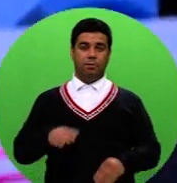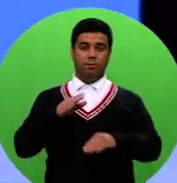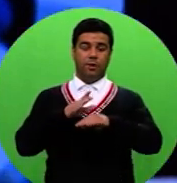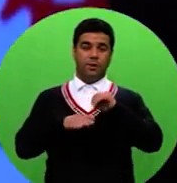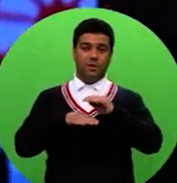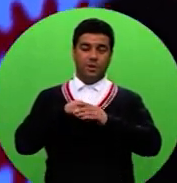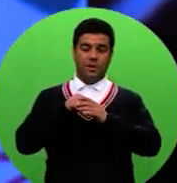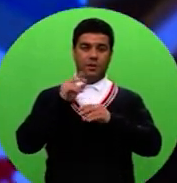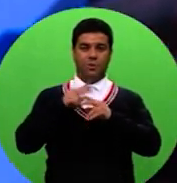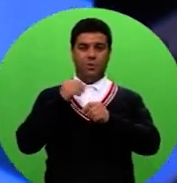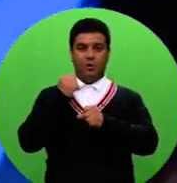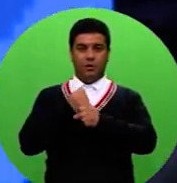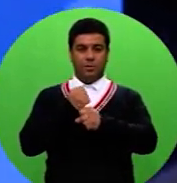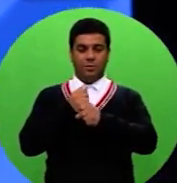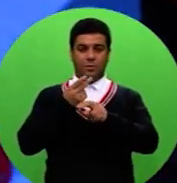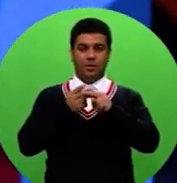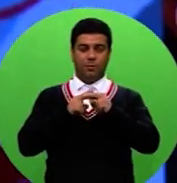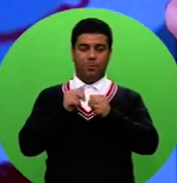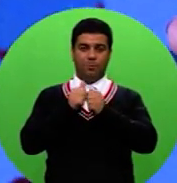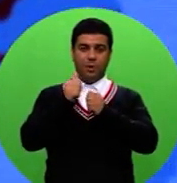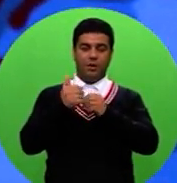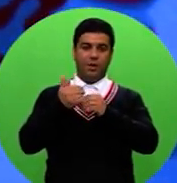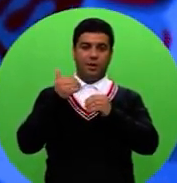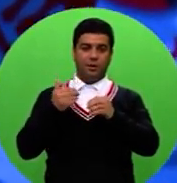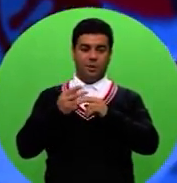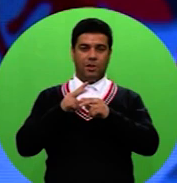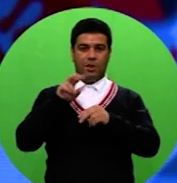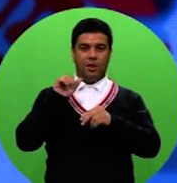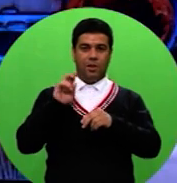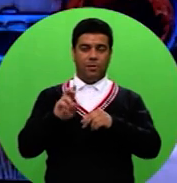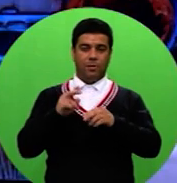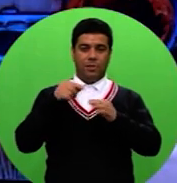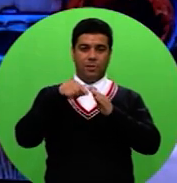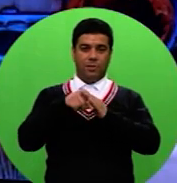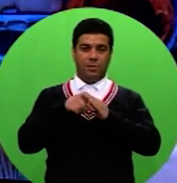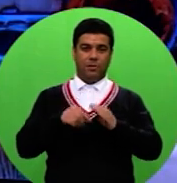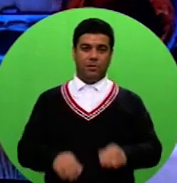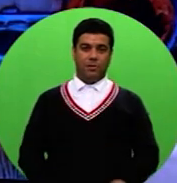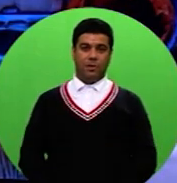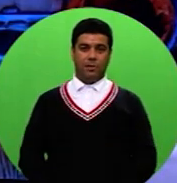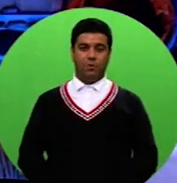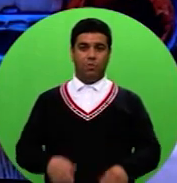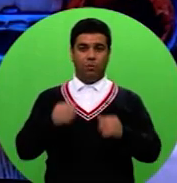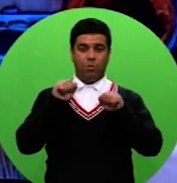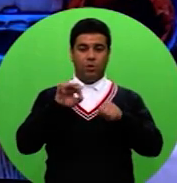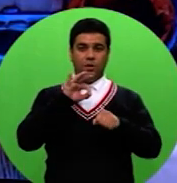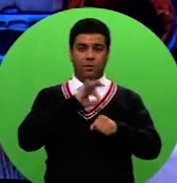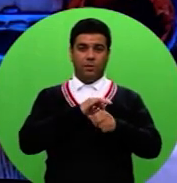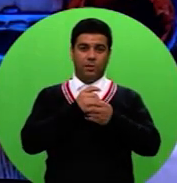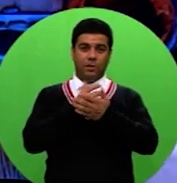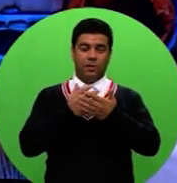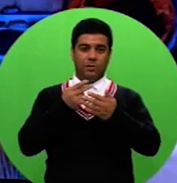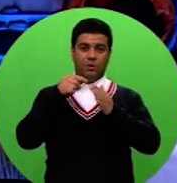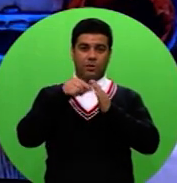вылепить пальчики и ступни на передних и задних лапах. Для этого мы используем,